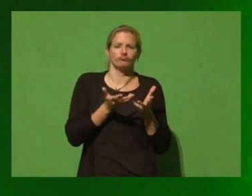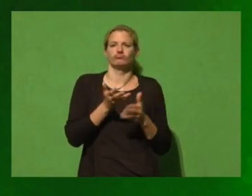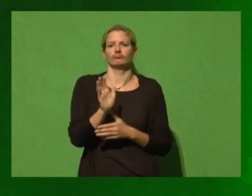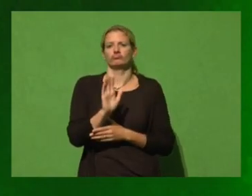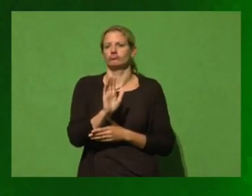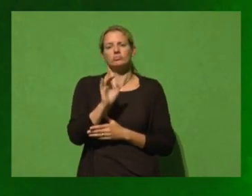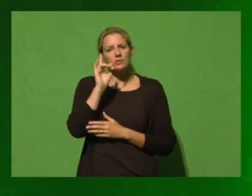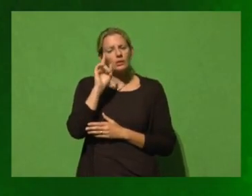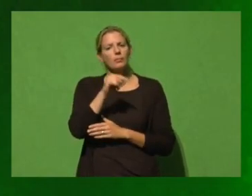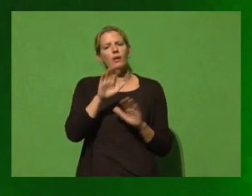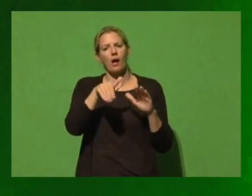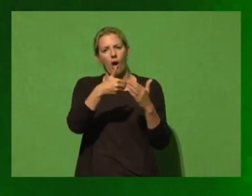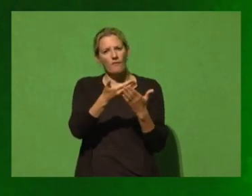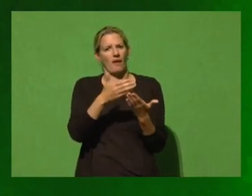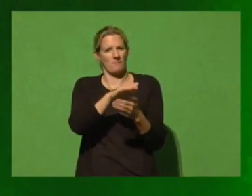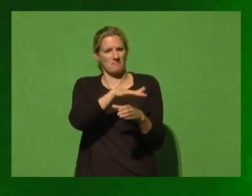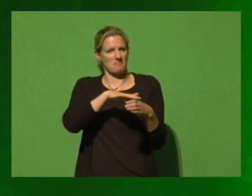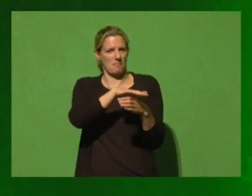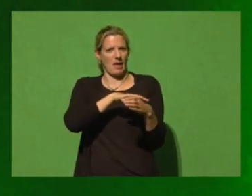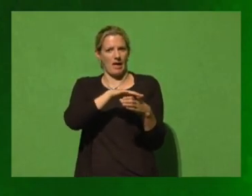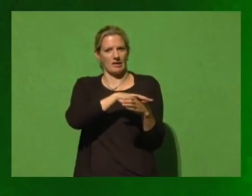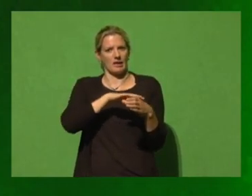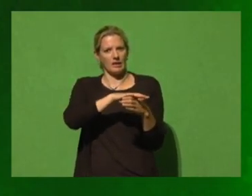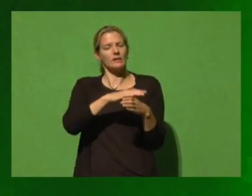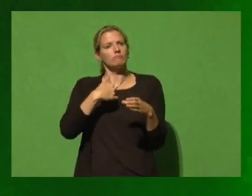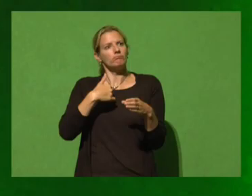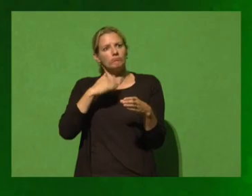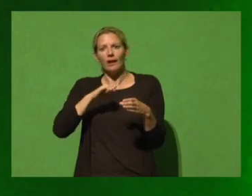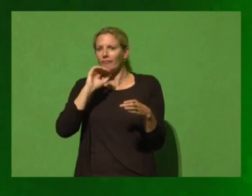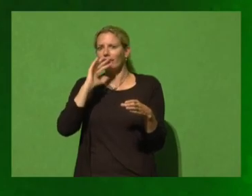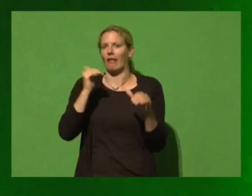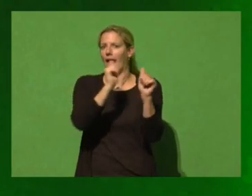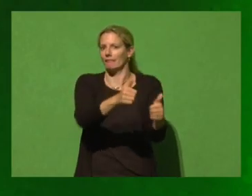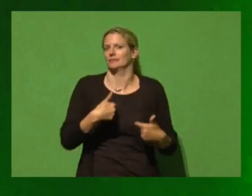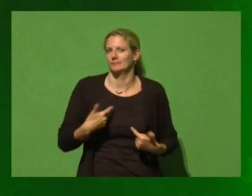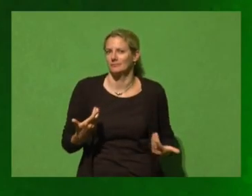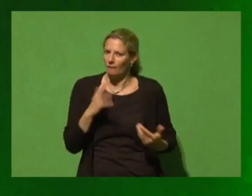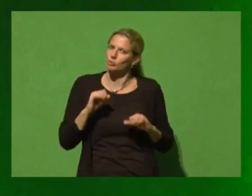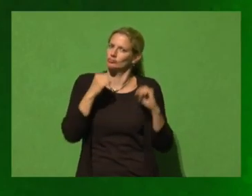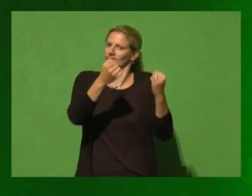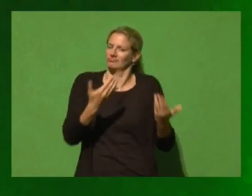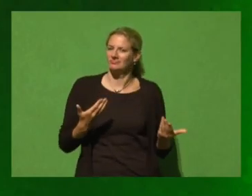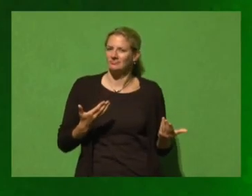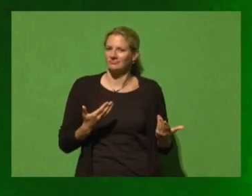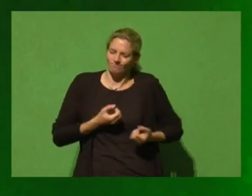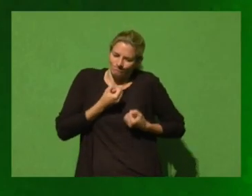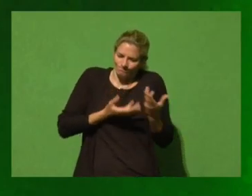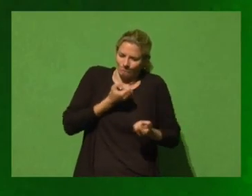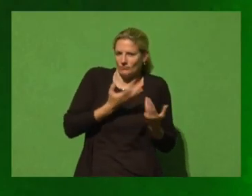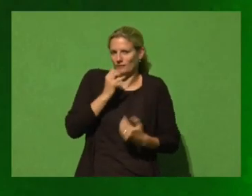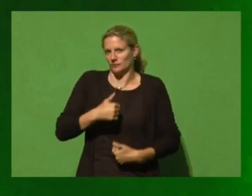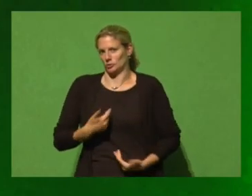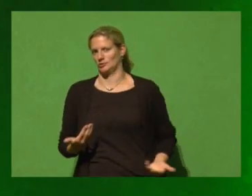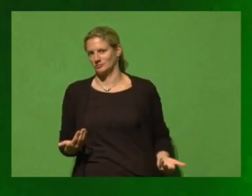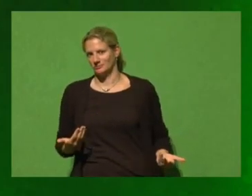Aufgabenbereich, in dem ich sehr nützlich sein kann, einzubringen,